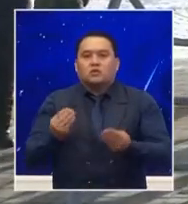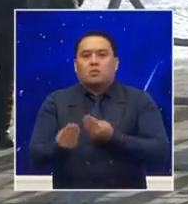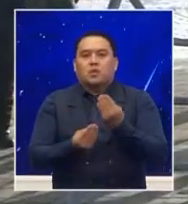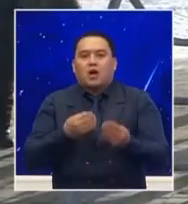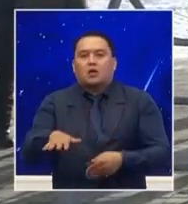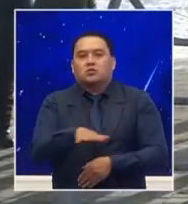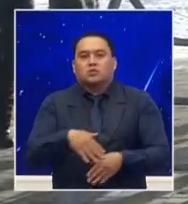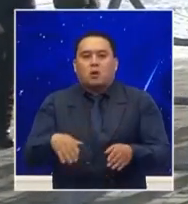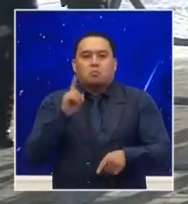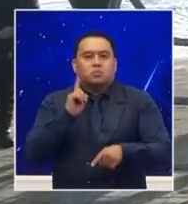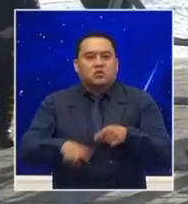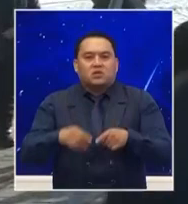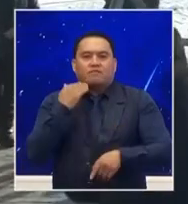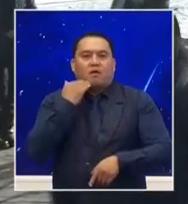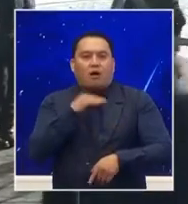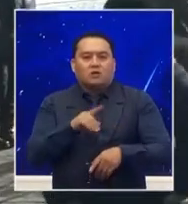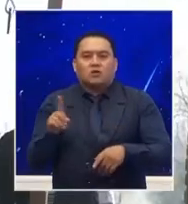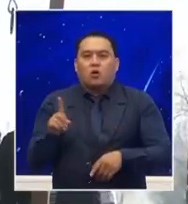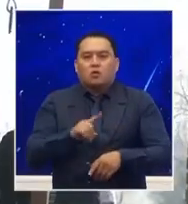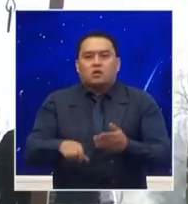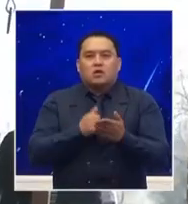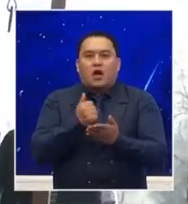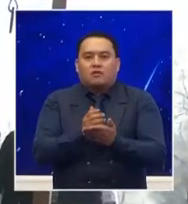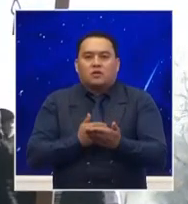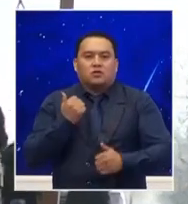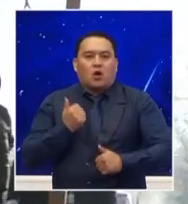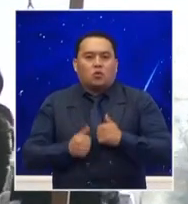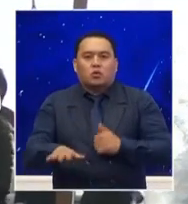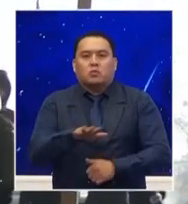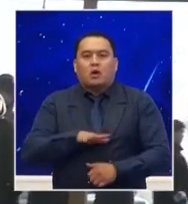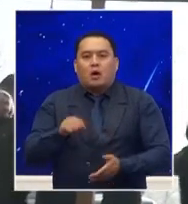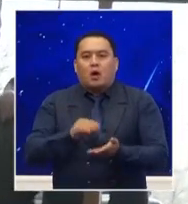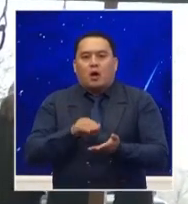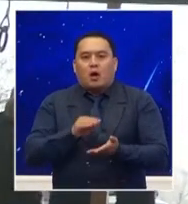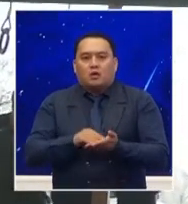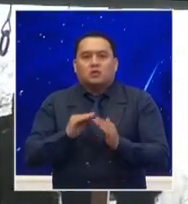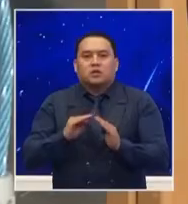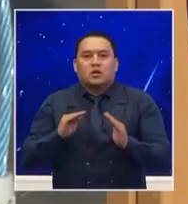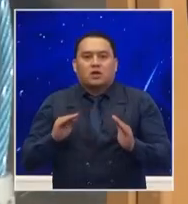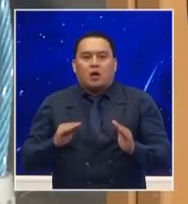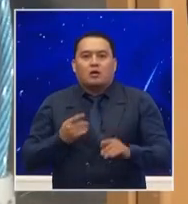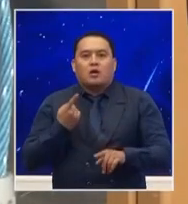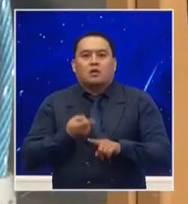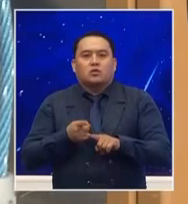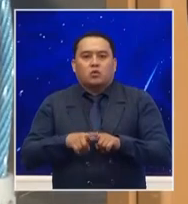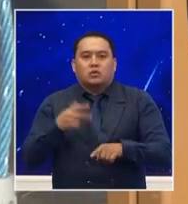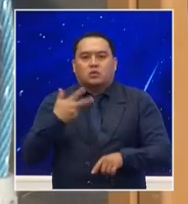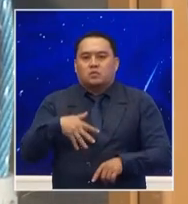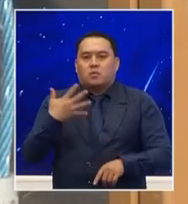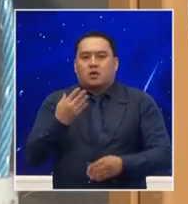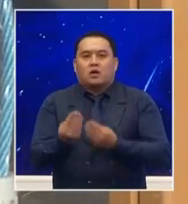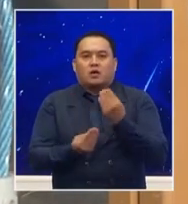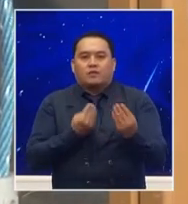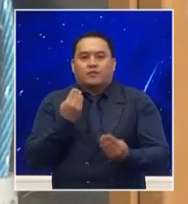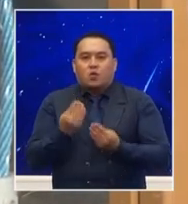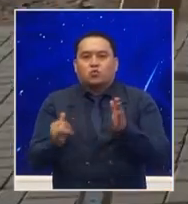площадка строилась довольно быстро и качественно. И все же главные достоинства площадки оценили дети. Помимо этого, еще 35